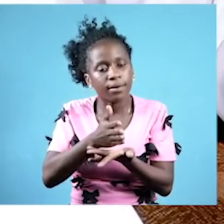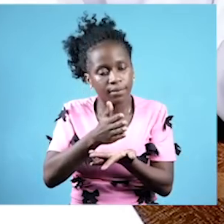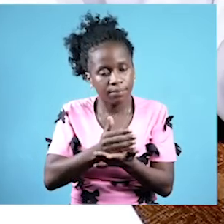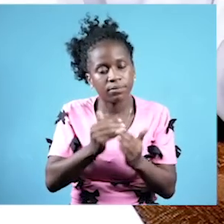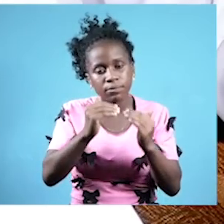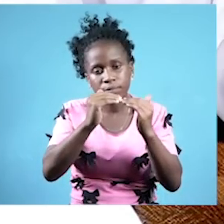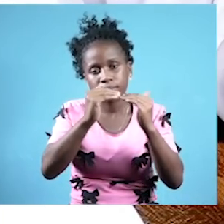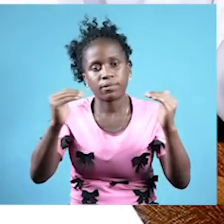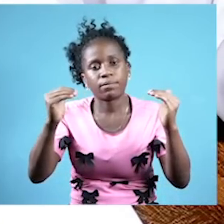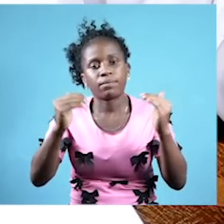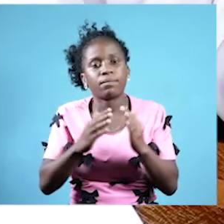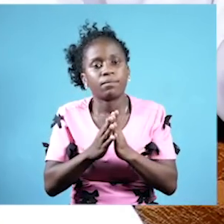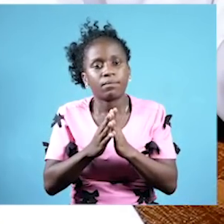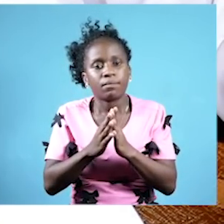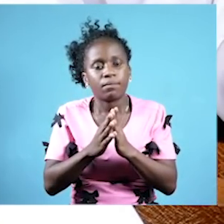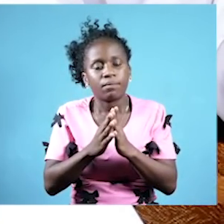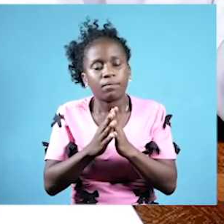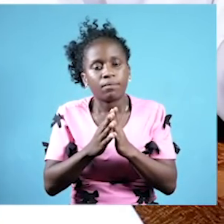Sawa. Zinasimamia usawa.